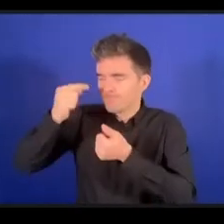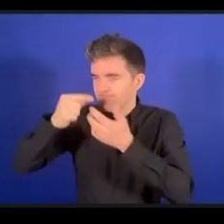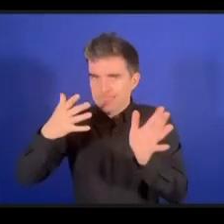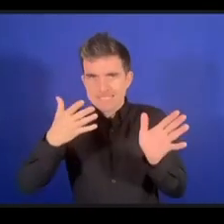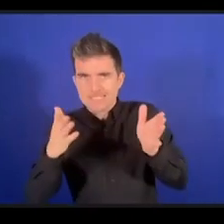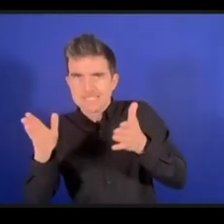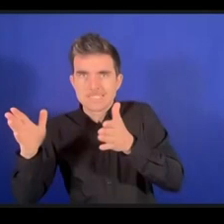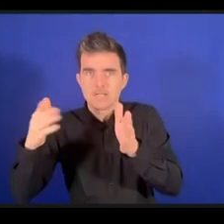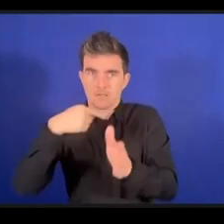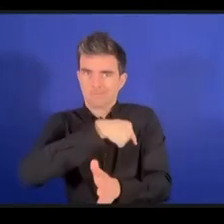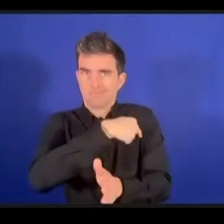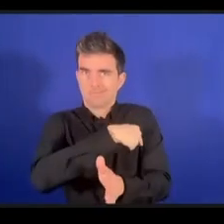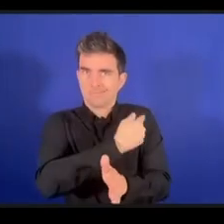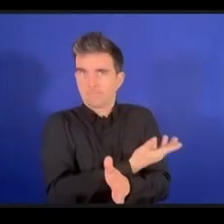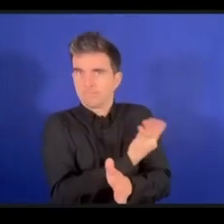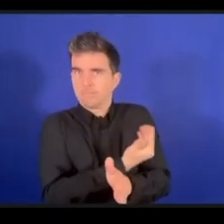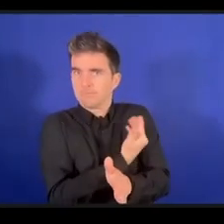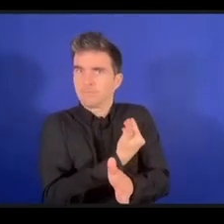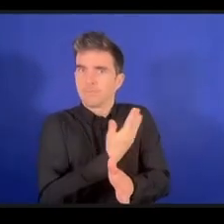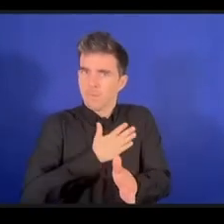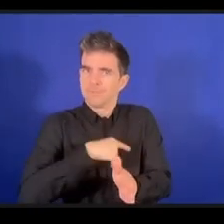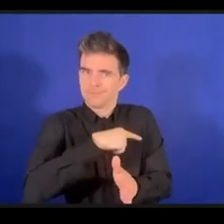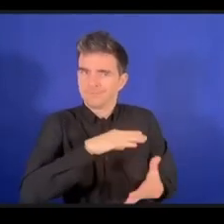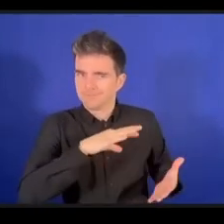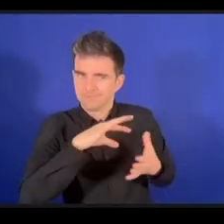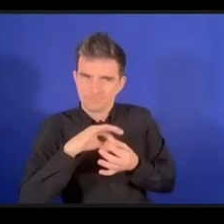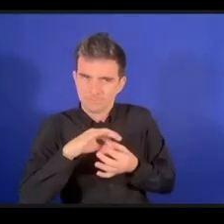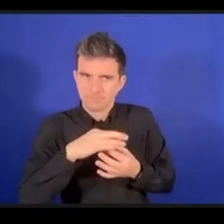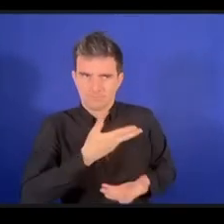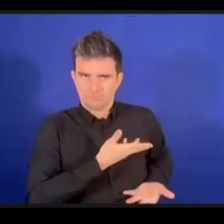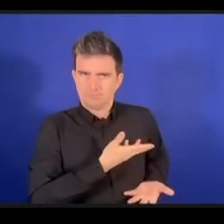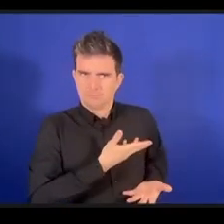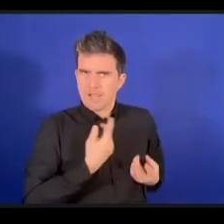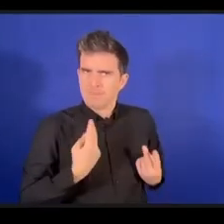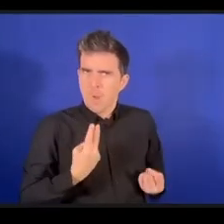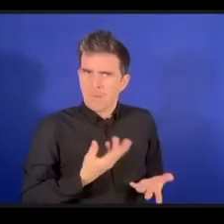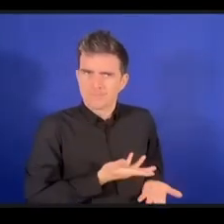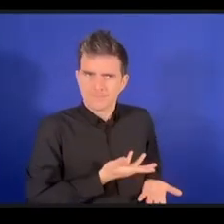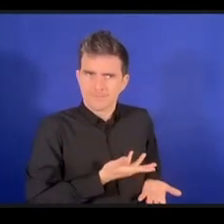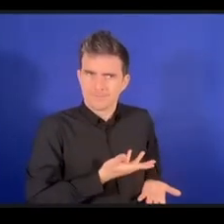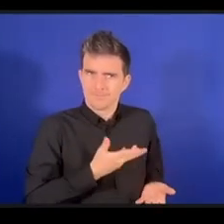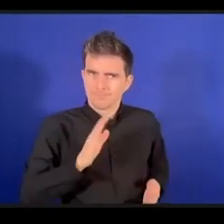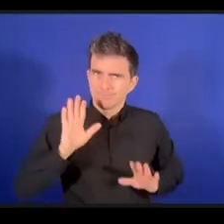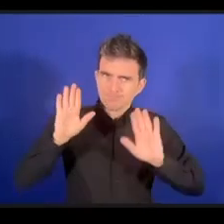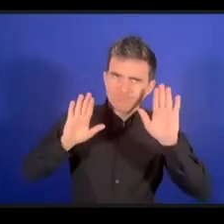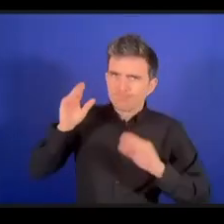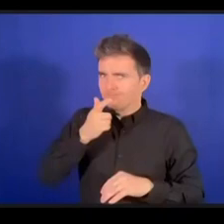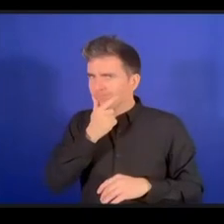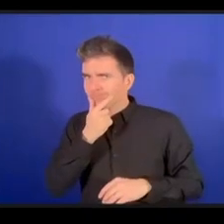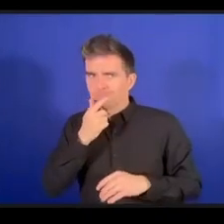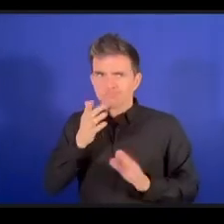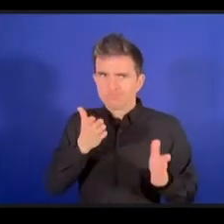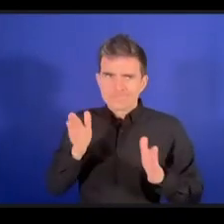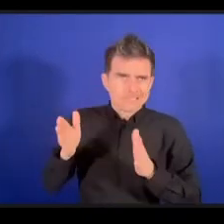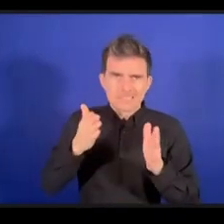在塑造互联网，